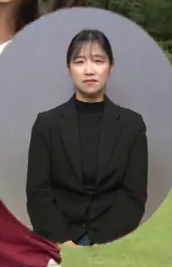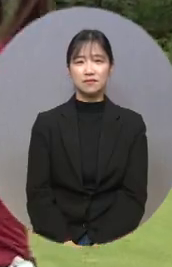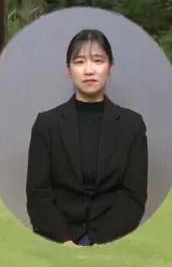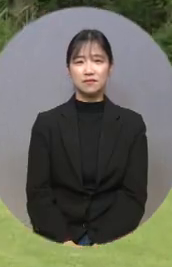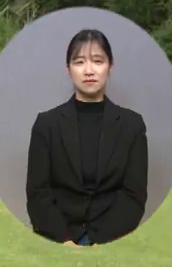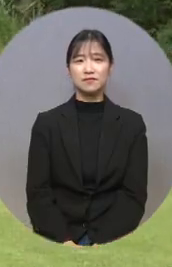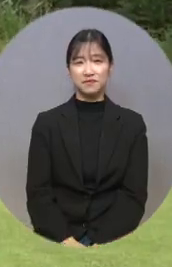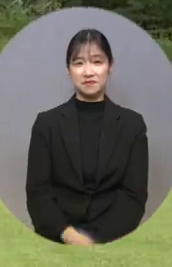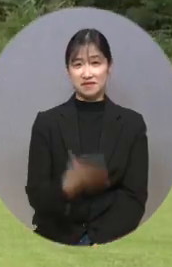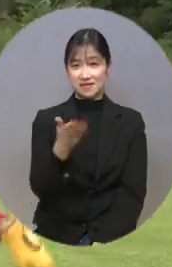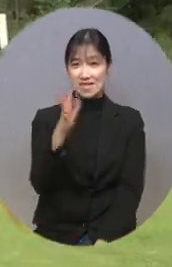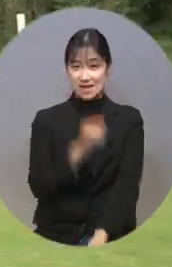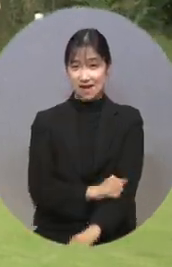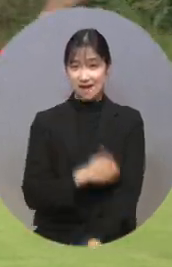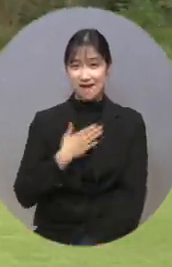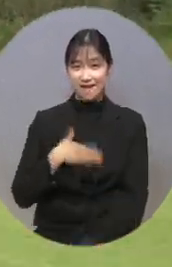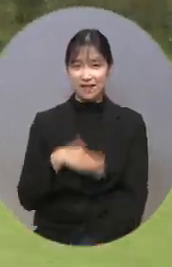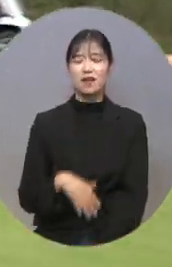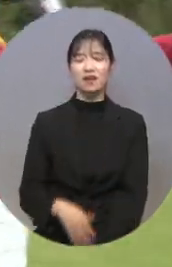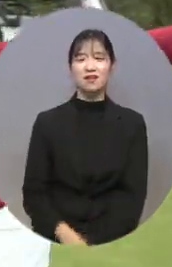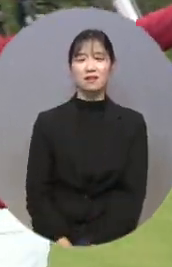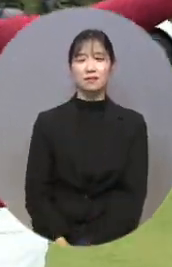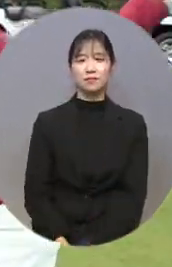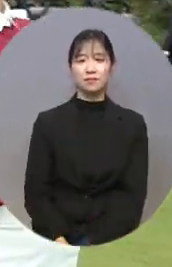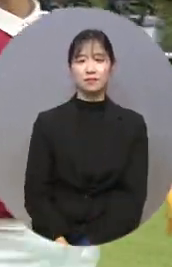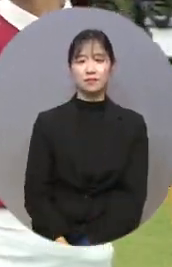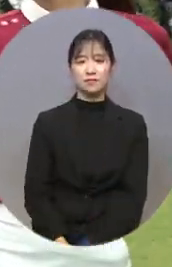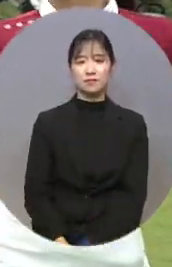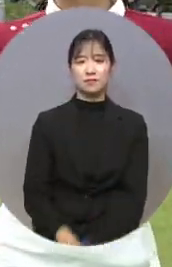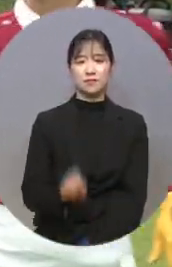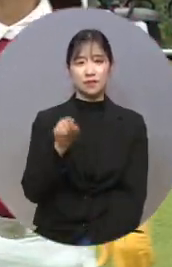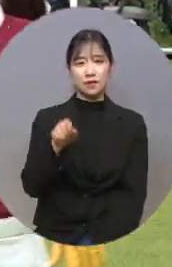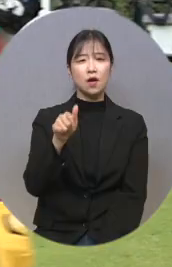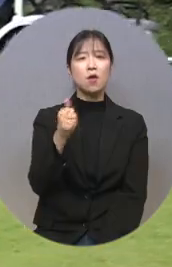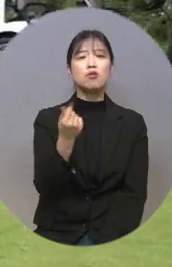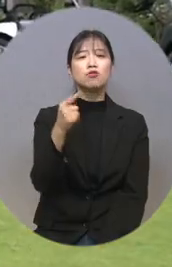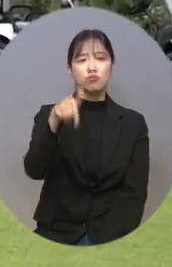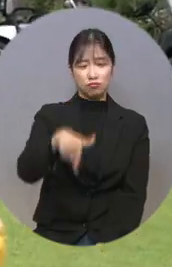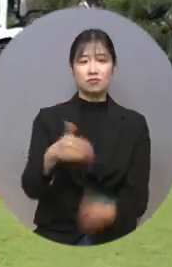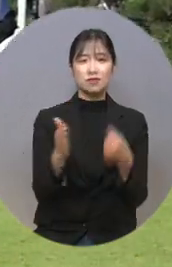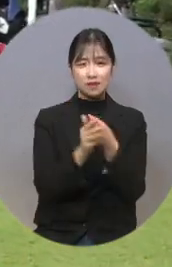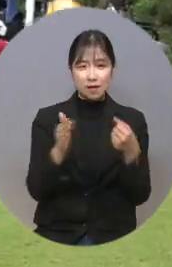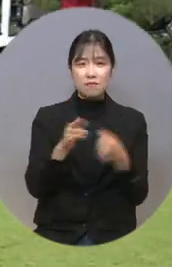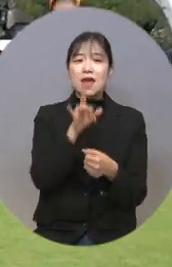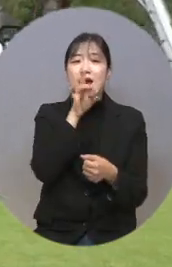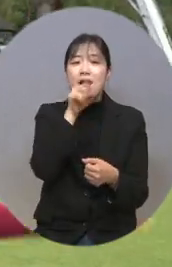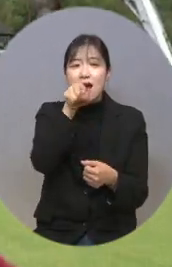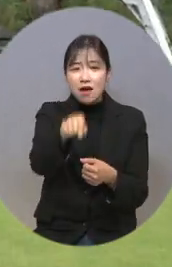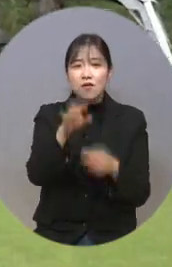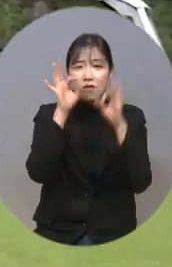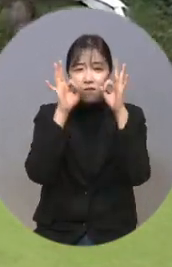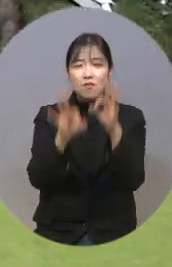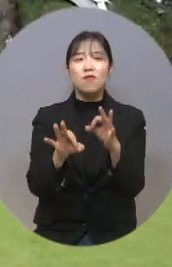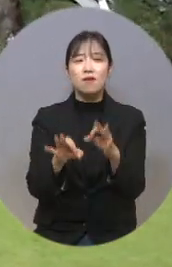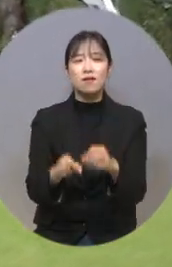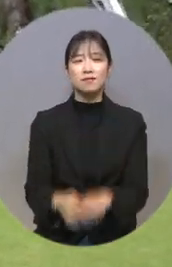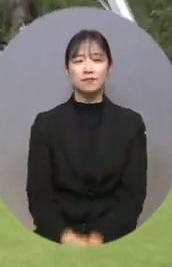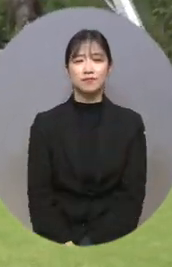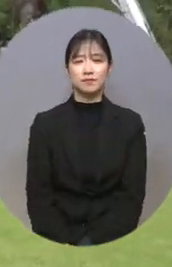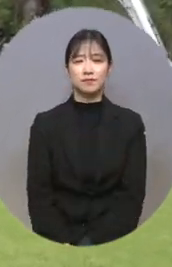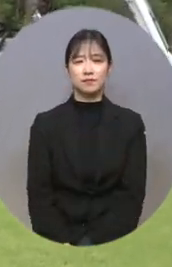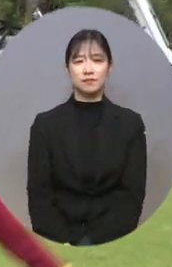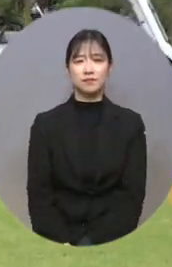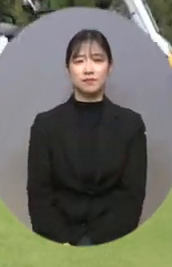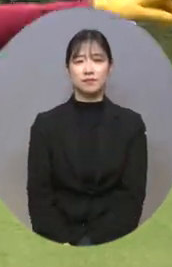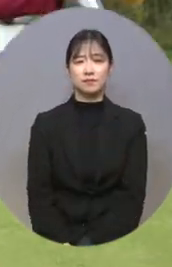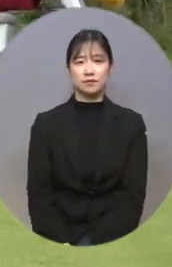오빠 잘 쳐요. 파이팅. 아, 내가 잘해야 될 텐데. 이거 홍라이니까 그 가운데 보고 치시면 될 것 같아요. 알아서 그 공이 훅 날 것 같아요. 홍라이니까 가운데. 네. 아,